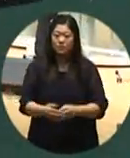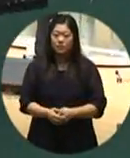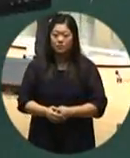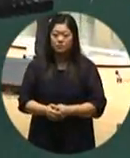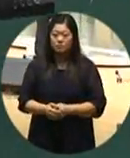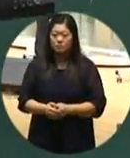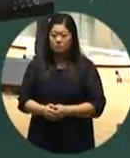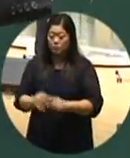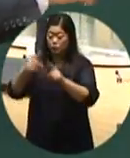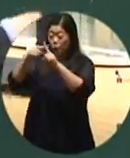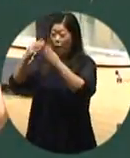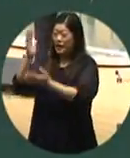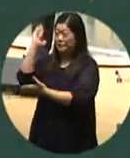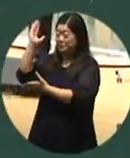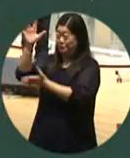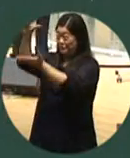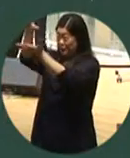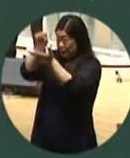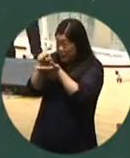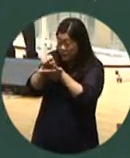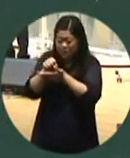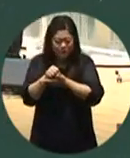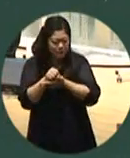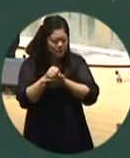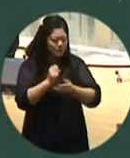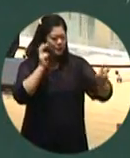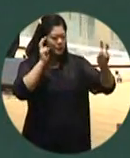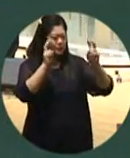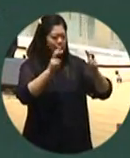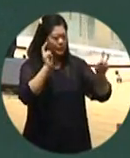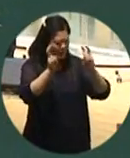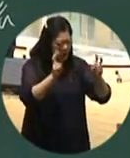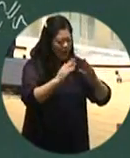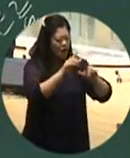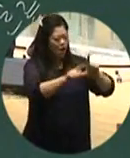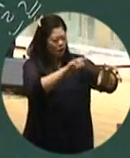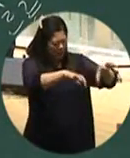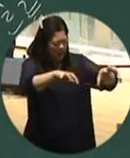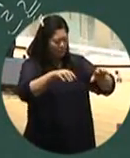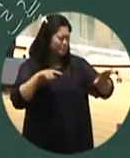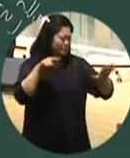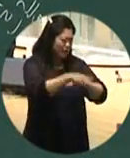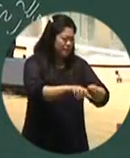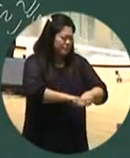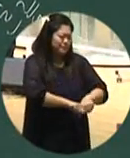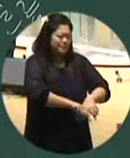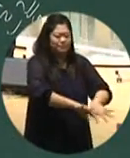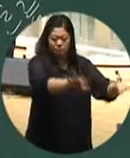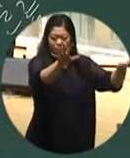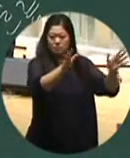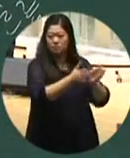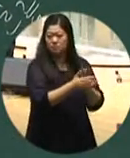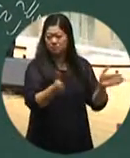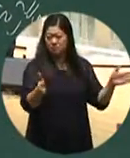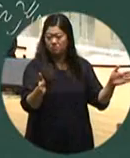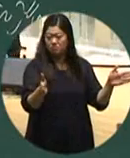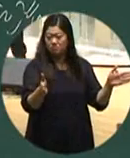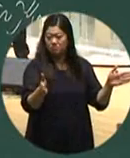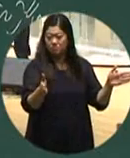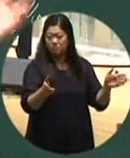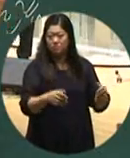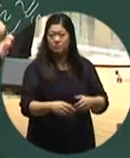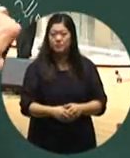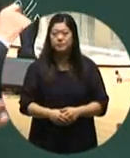현장으로. The message of the pulpit went into the field. 이게요, 24 깨달음 이렇게 됩니다. Now, if you have 24 hour all in, 여러분 24 깨달음